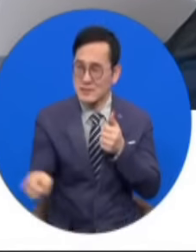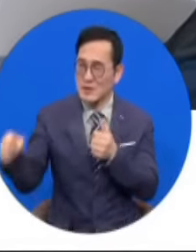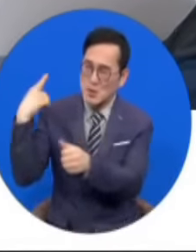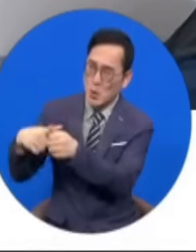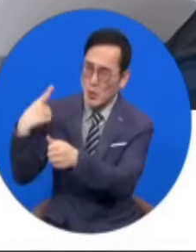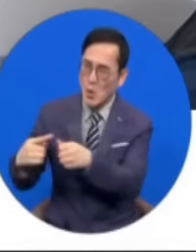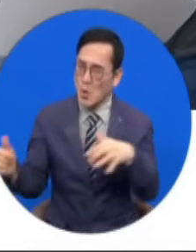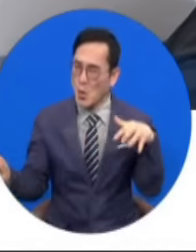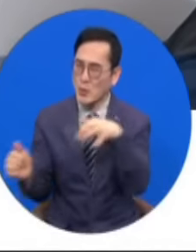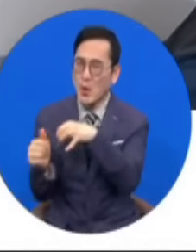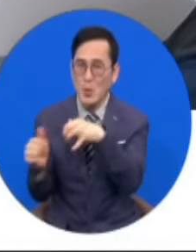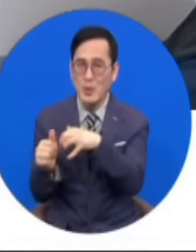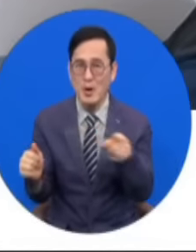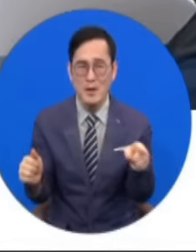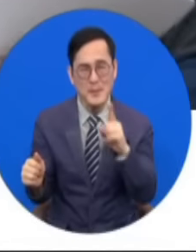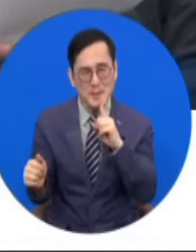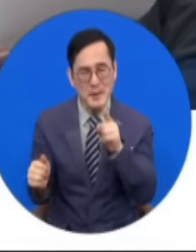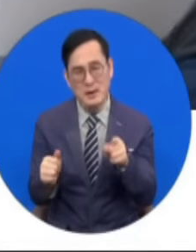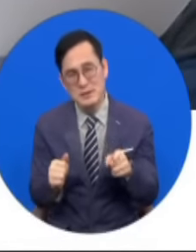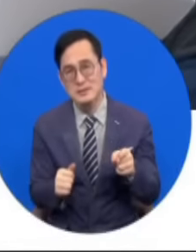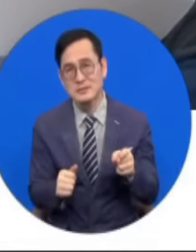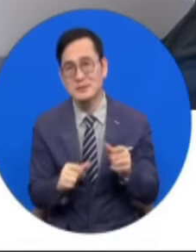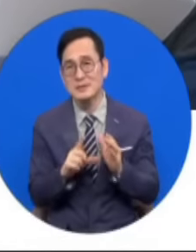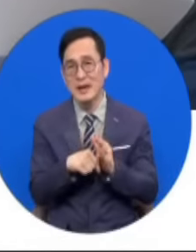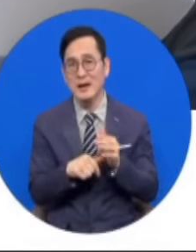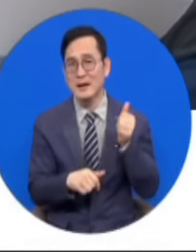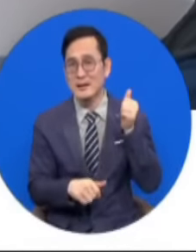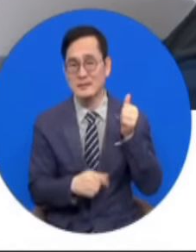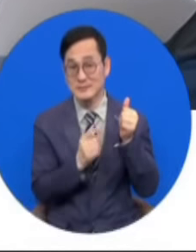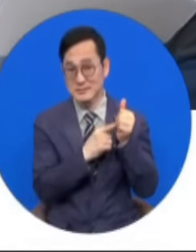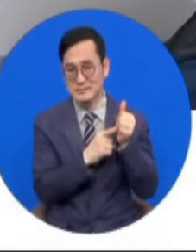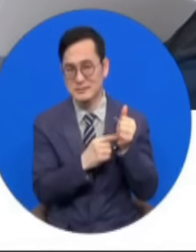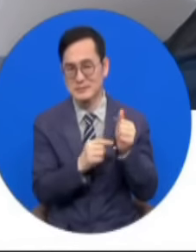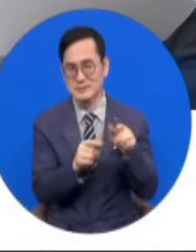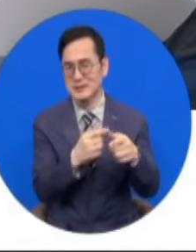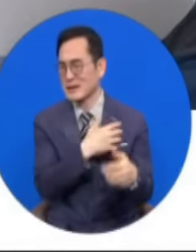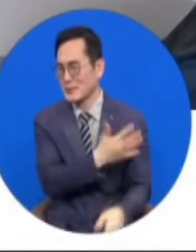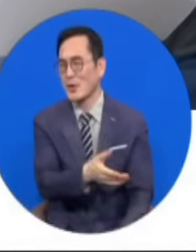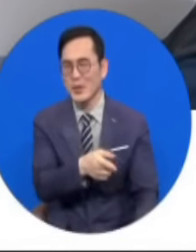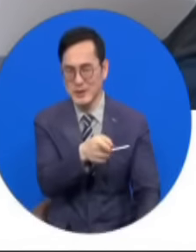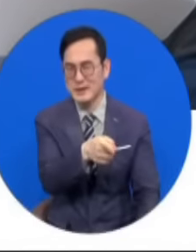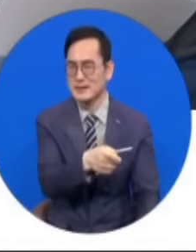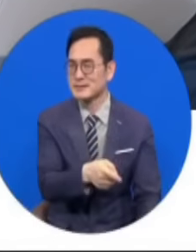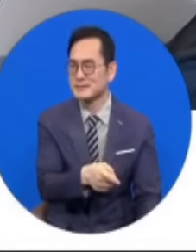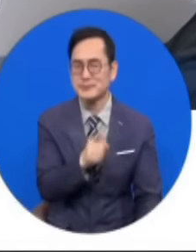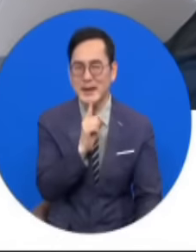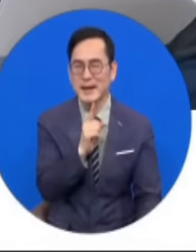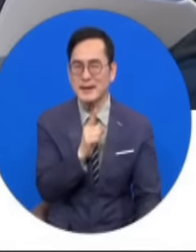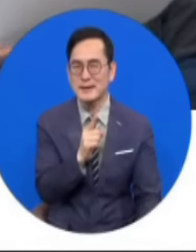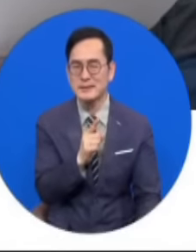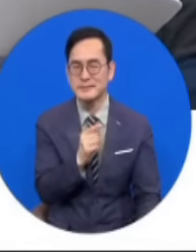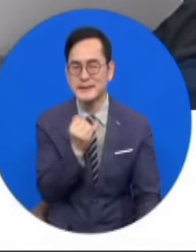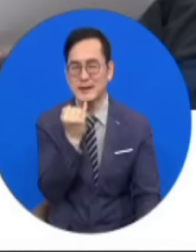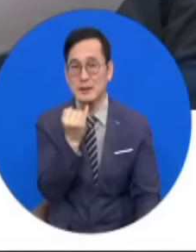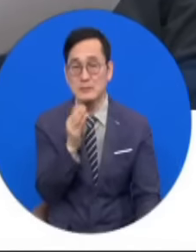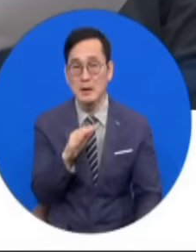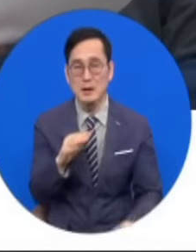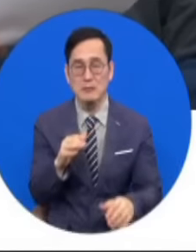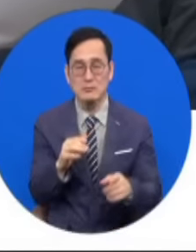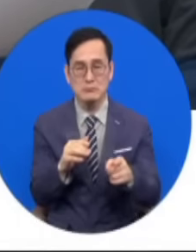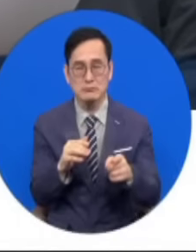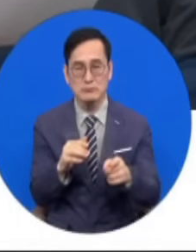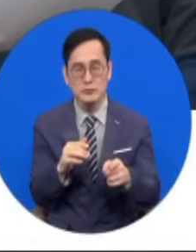하고 선을 넘는 발언들을 많이 하니까 그 당시에는 제어하지 않았어요 그 당시에는 이건 양념과 같다 이런 식으로 발언했다가 임기 중에 그